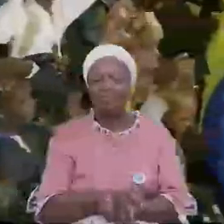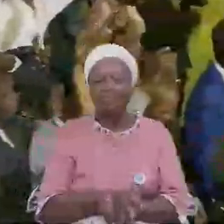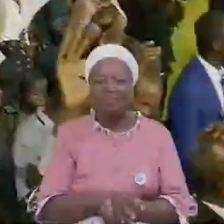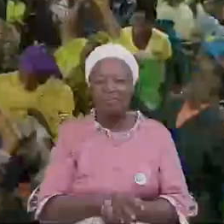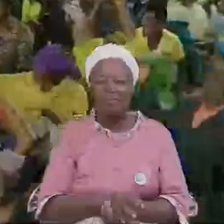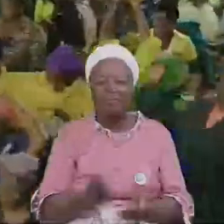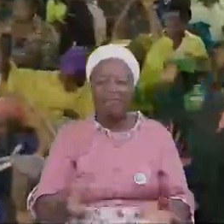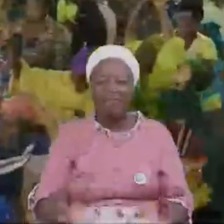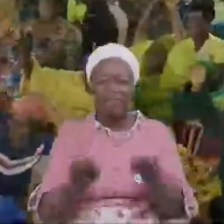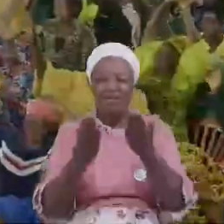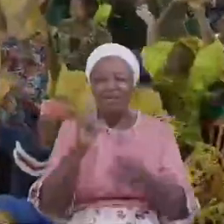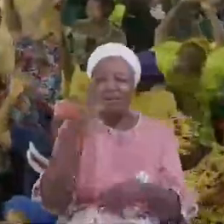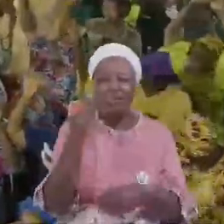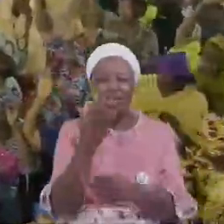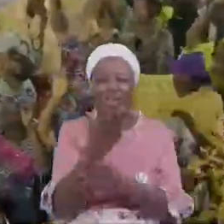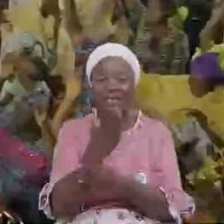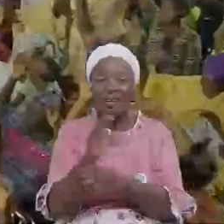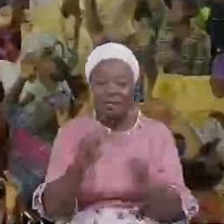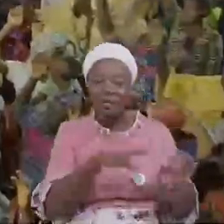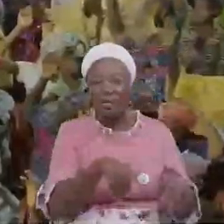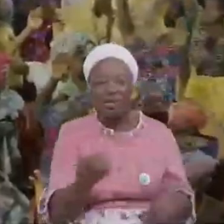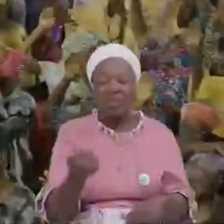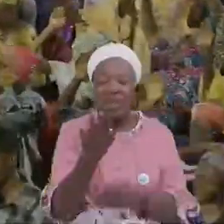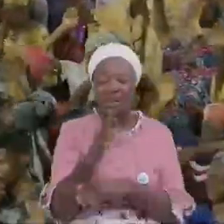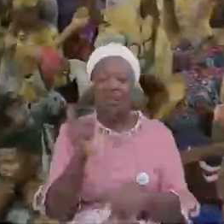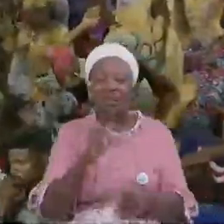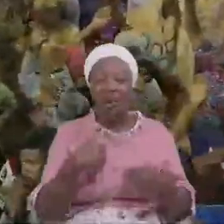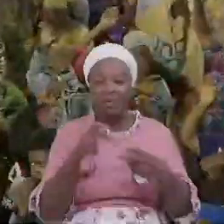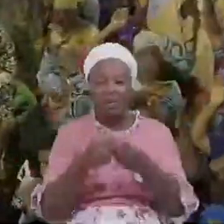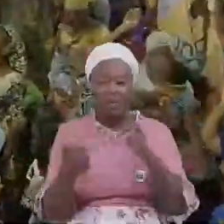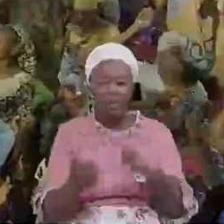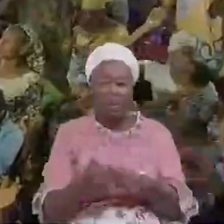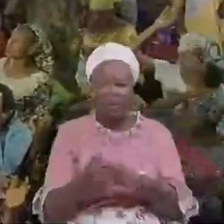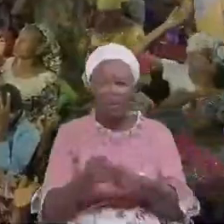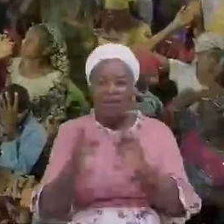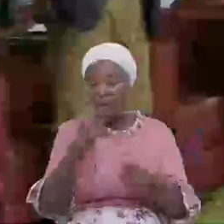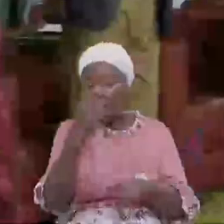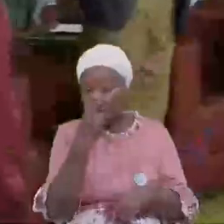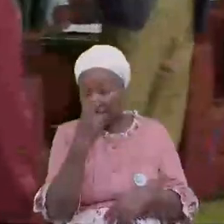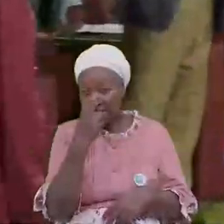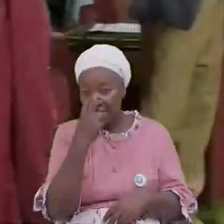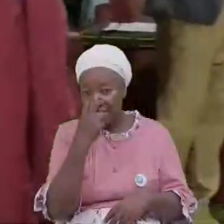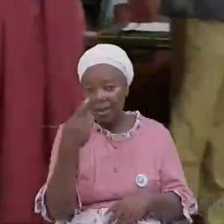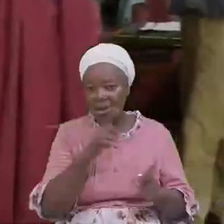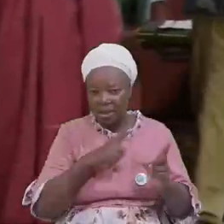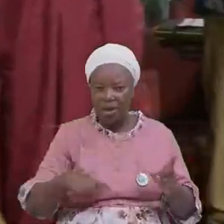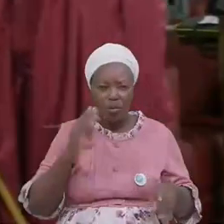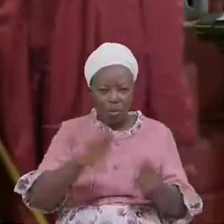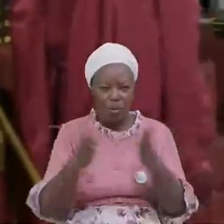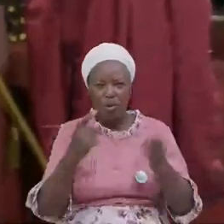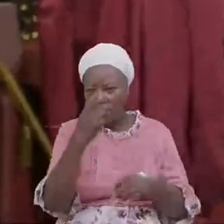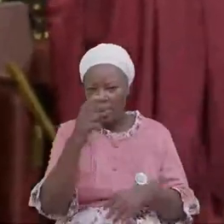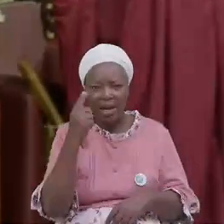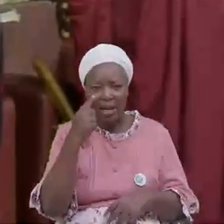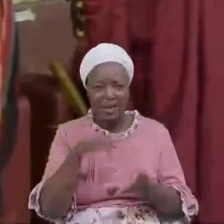Lève la main et impose-toi la main là où tu as le problème, tu es aveugle. Dieu va ouvrir les yeux